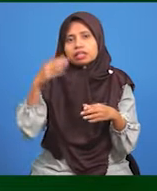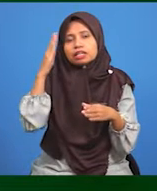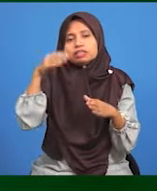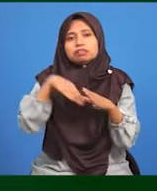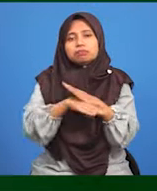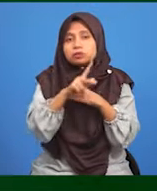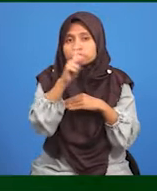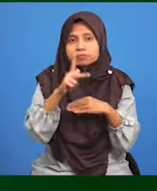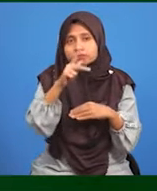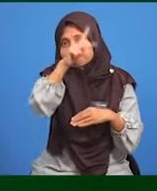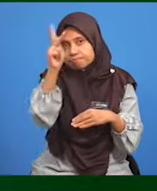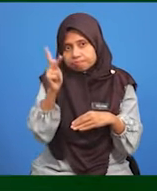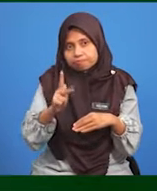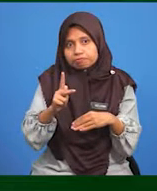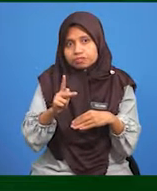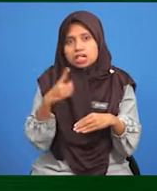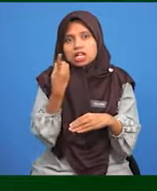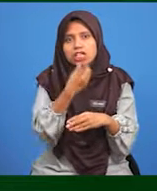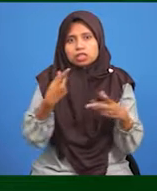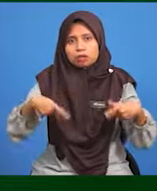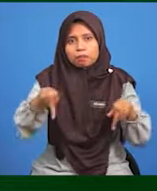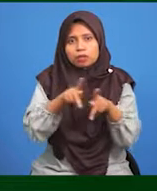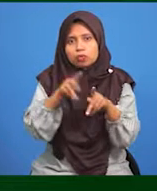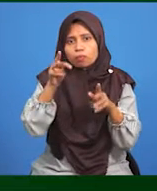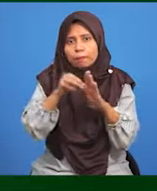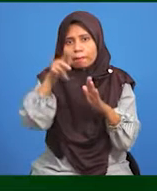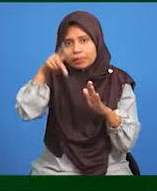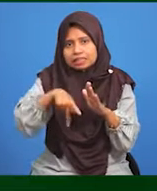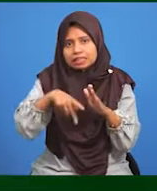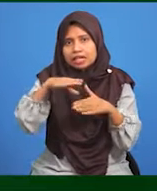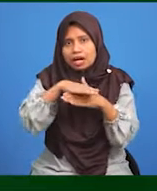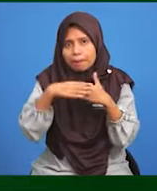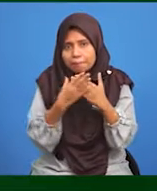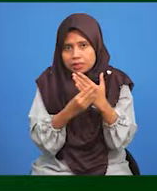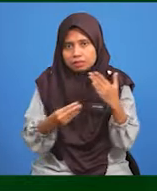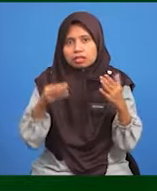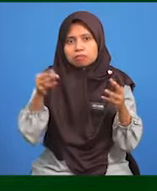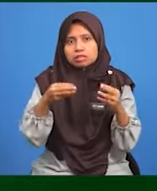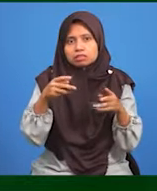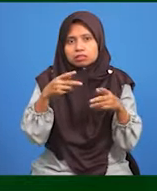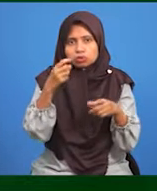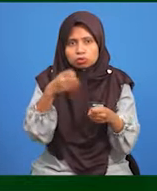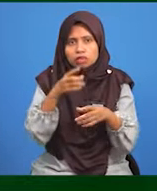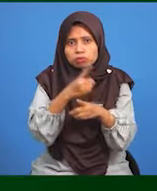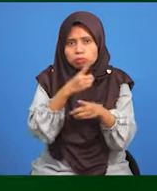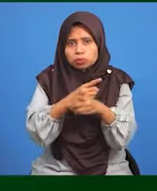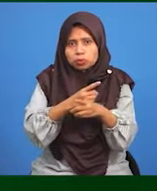caina kita perlu memastikan minyak Masa sudah betul-betul panas